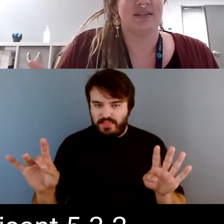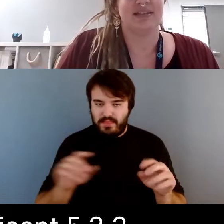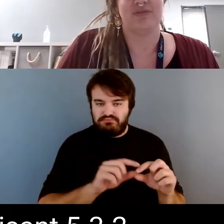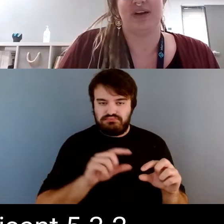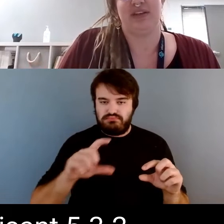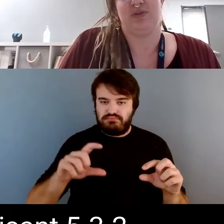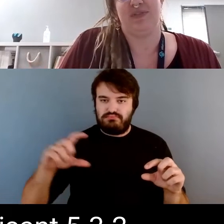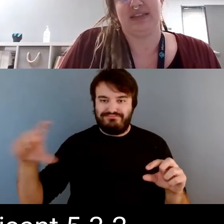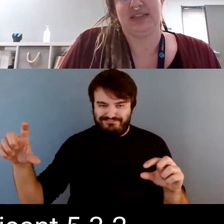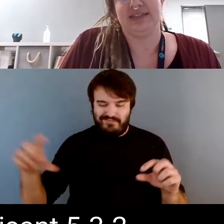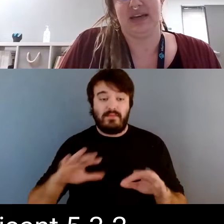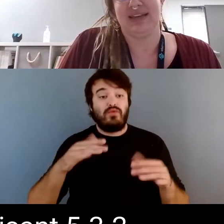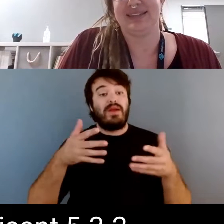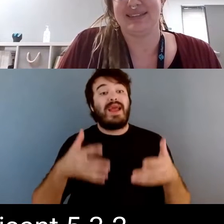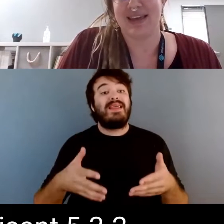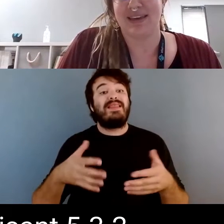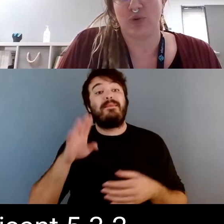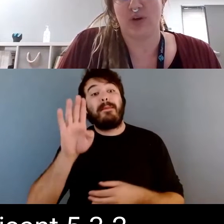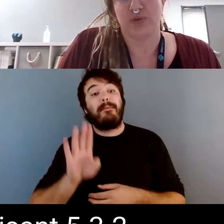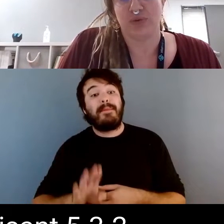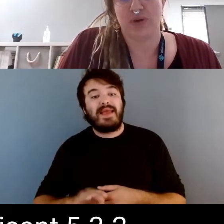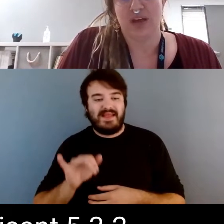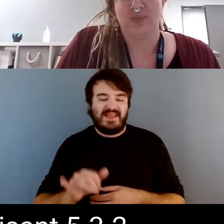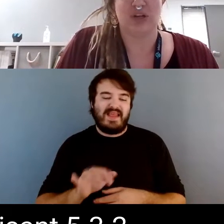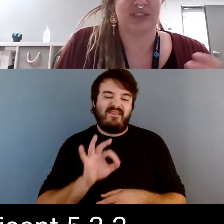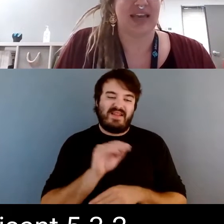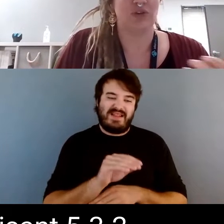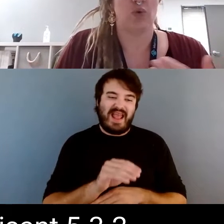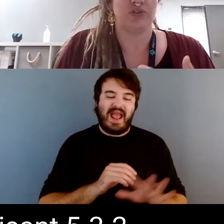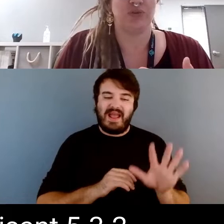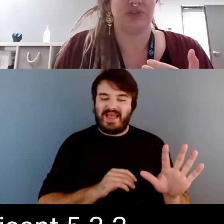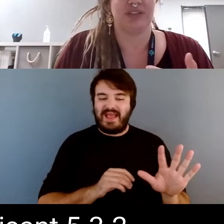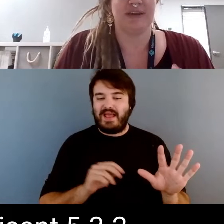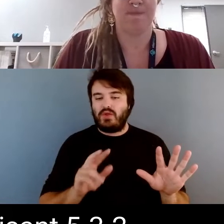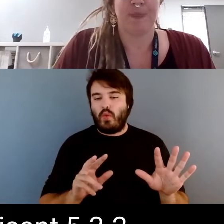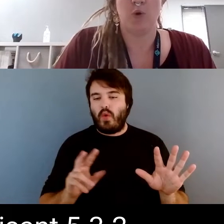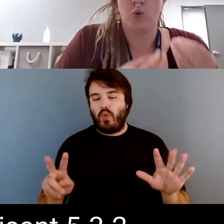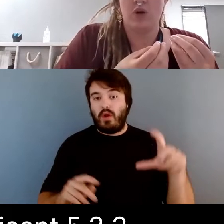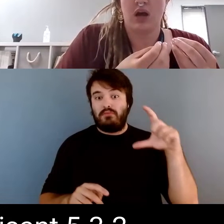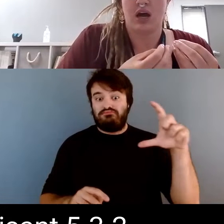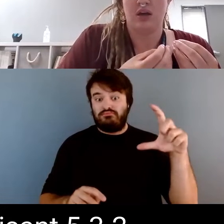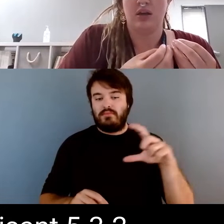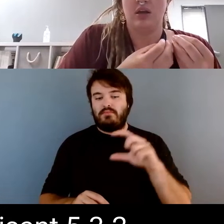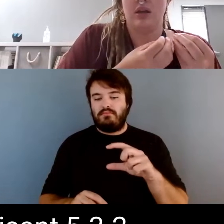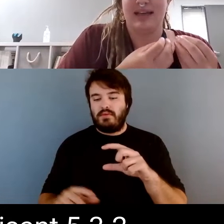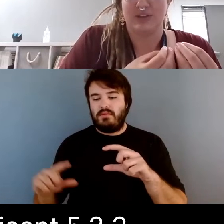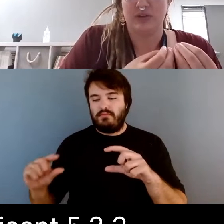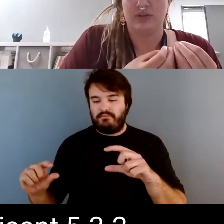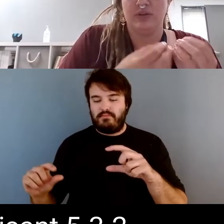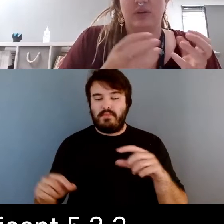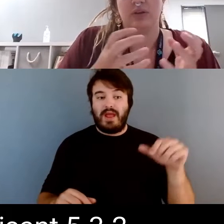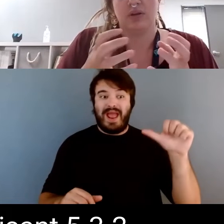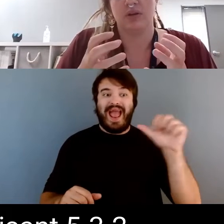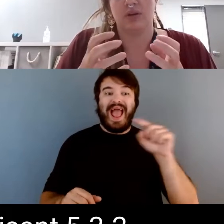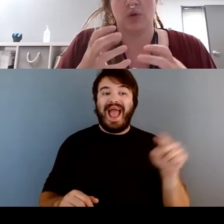reste, ça va être un fertilisant 5-3-2. Puis le 5-3-2, ça, c'est eau en